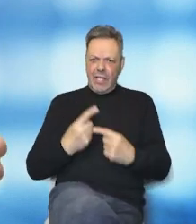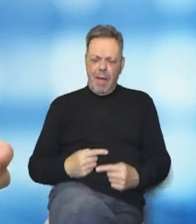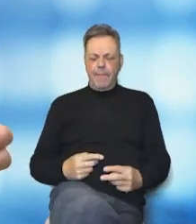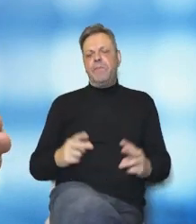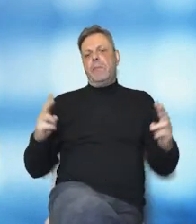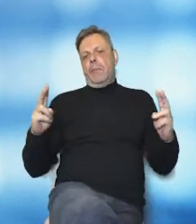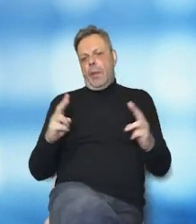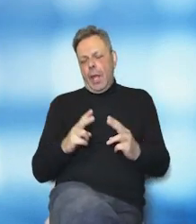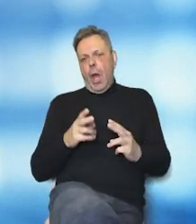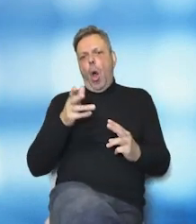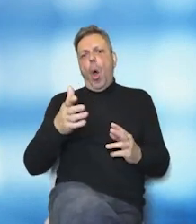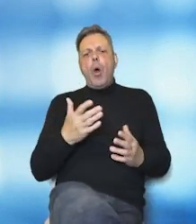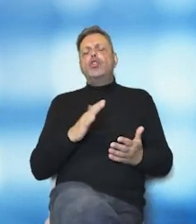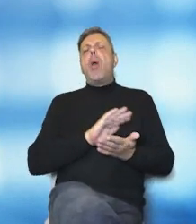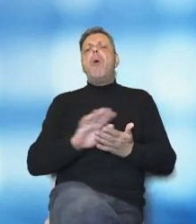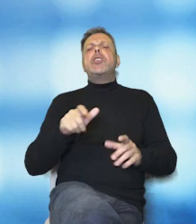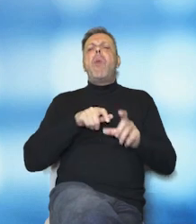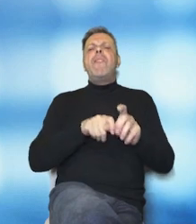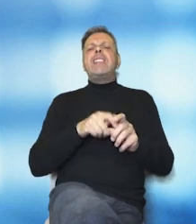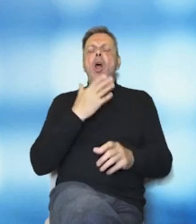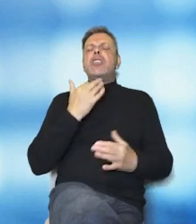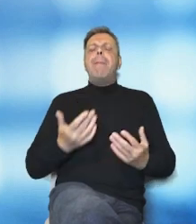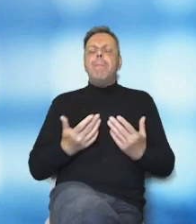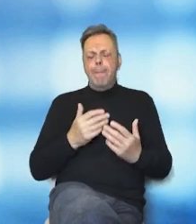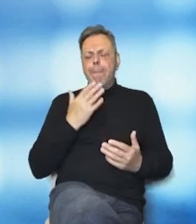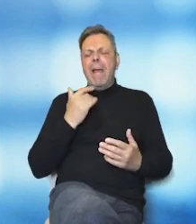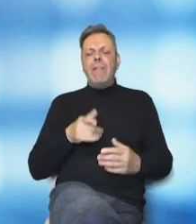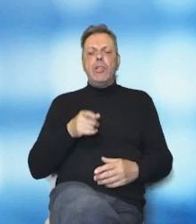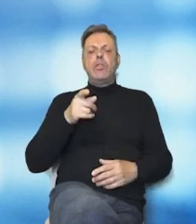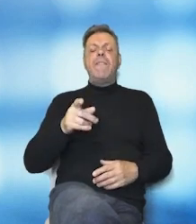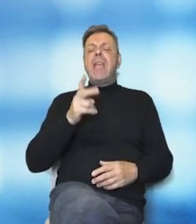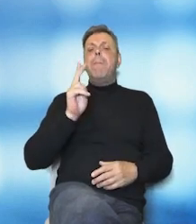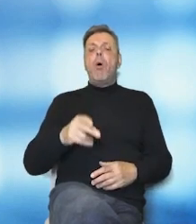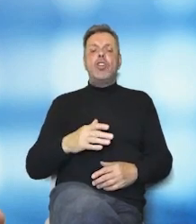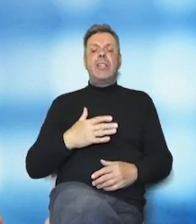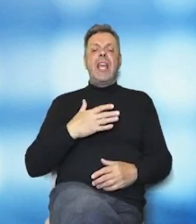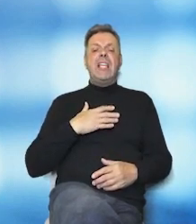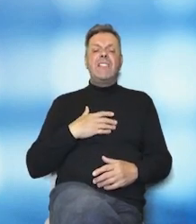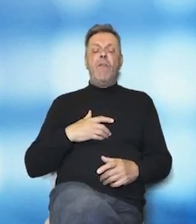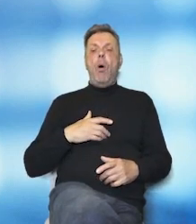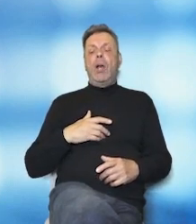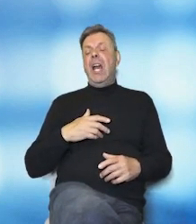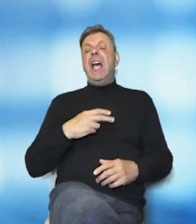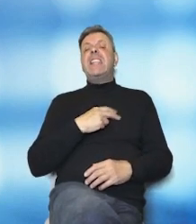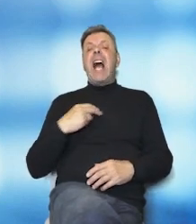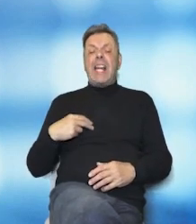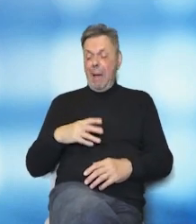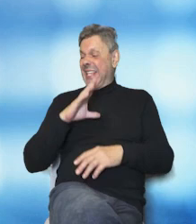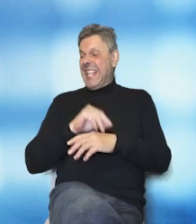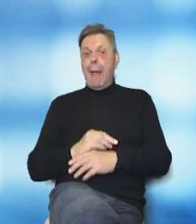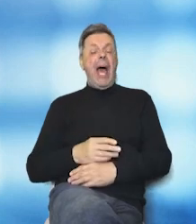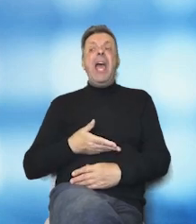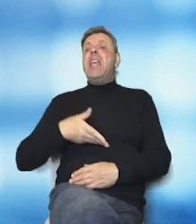susjedgradu, ono što je posebno vezano za Medvednicu je to da vi doslovno možete iz svog stana u Zagrebu izaći,